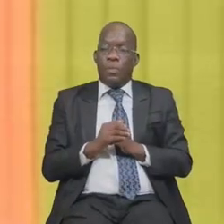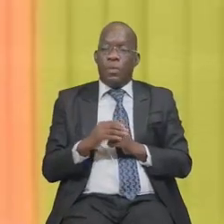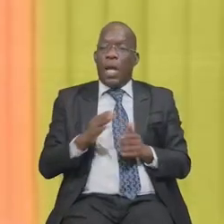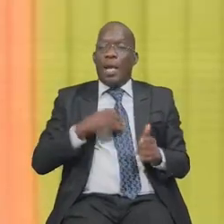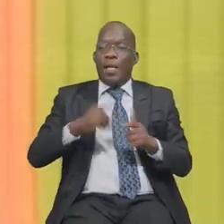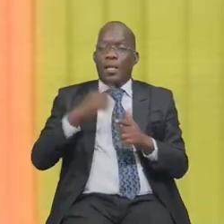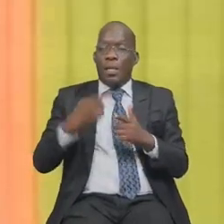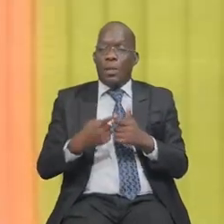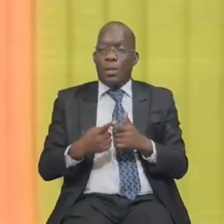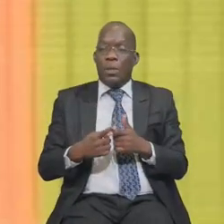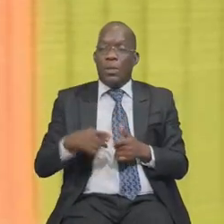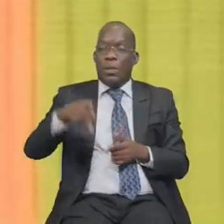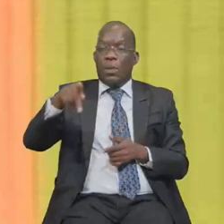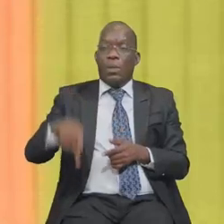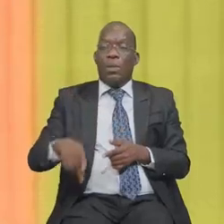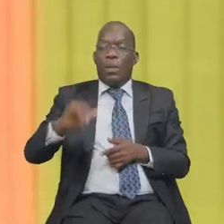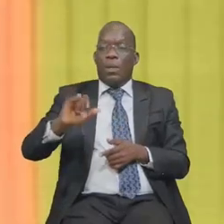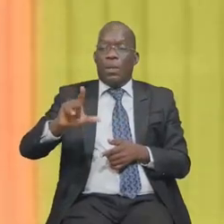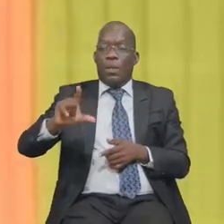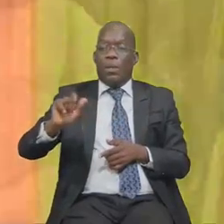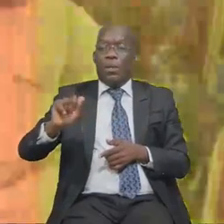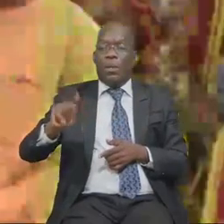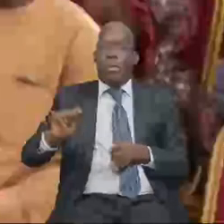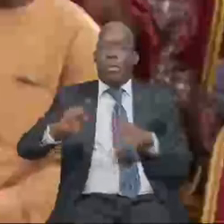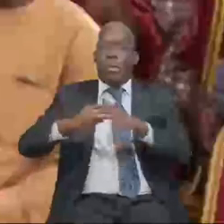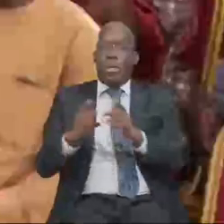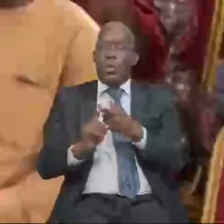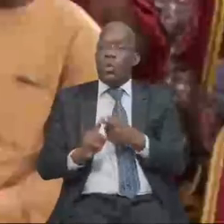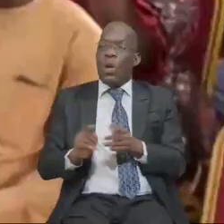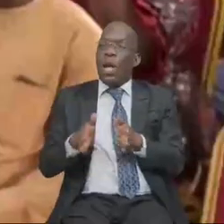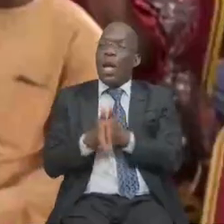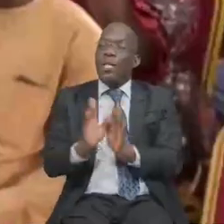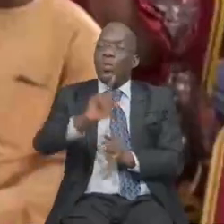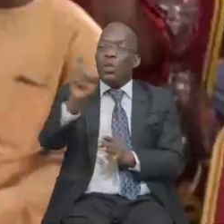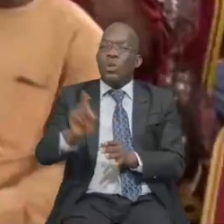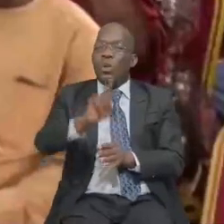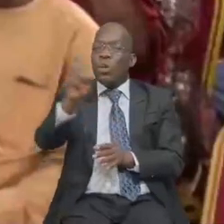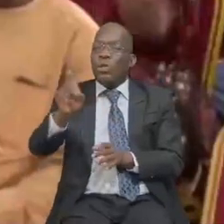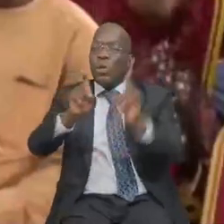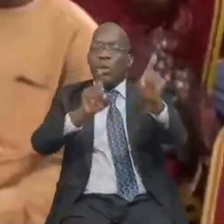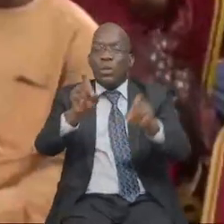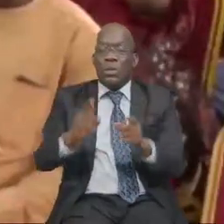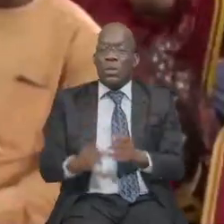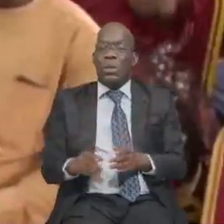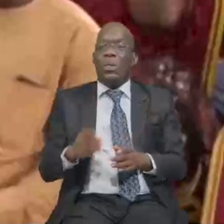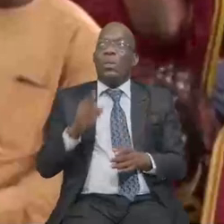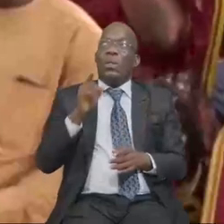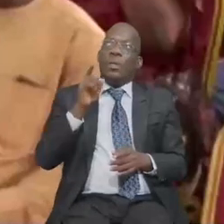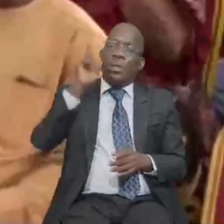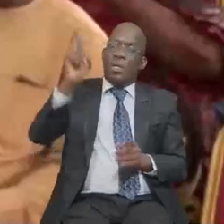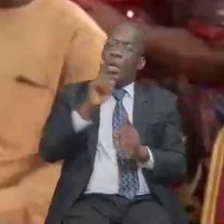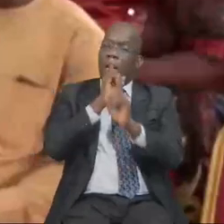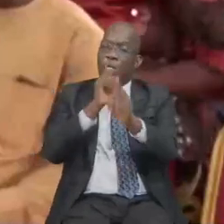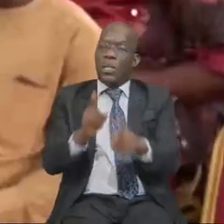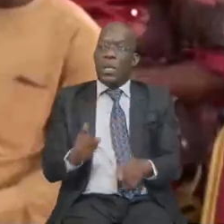Et Pilate a commencé à lui poser des questions. Et il ne lui répondit rien. Ne me réponds-tu